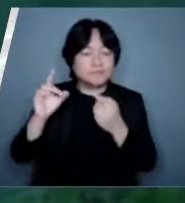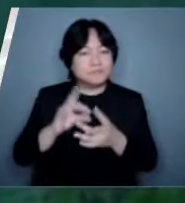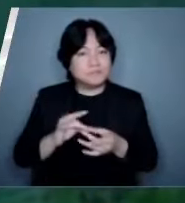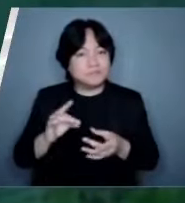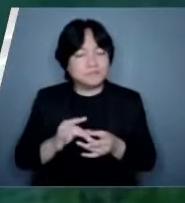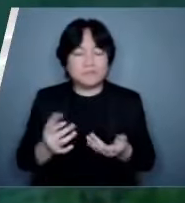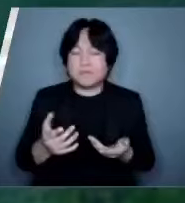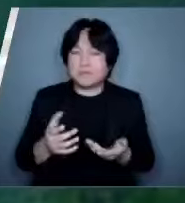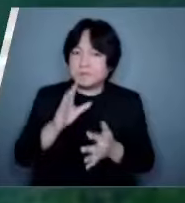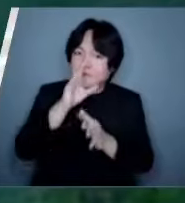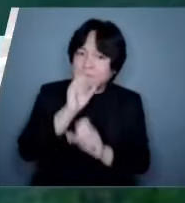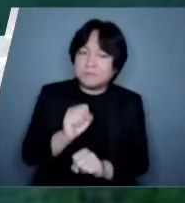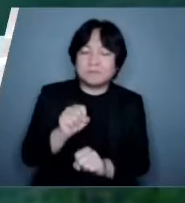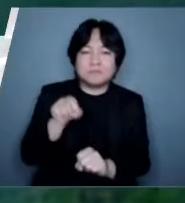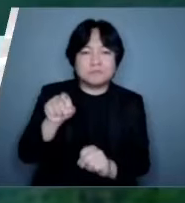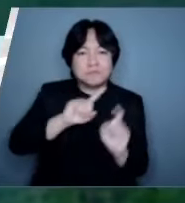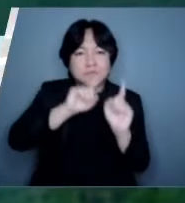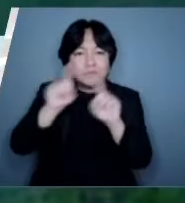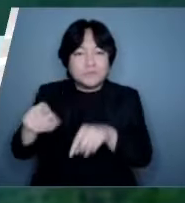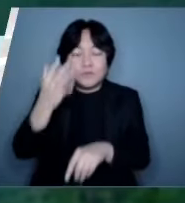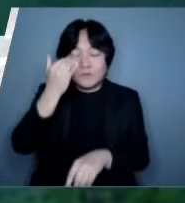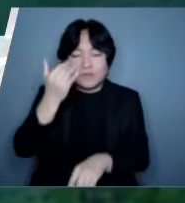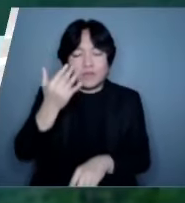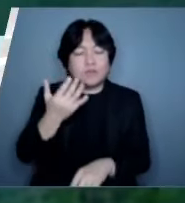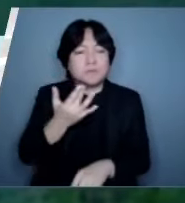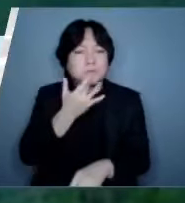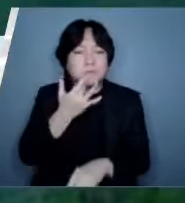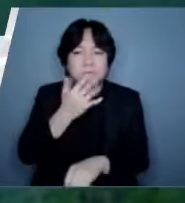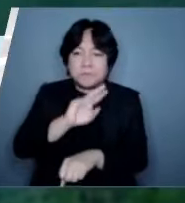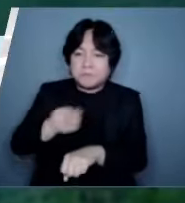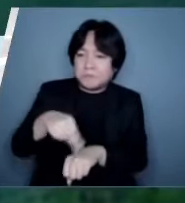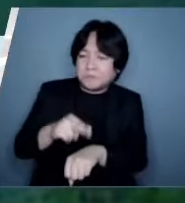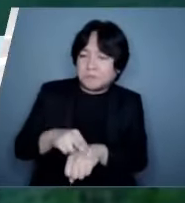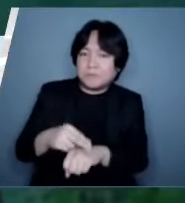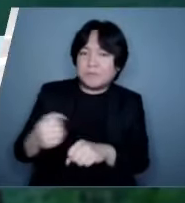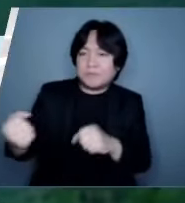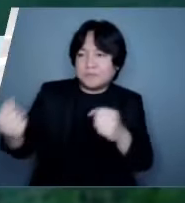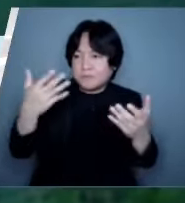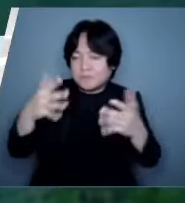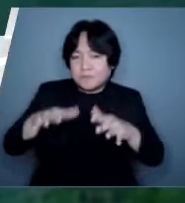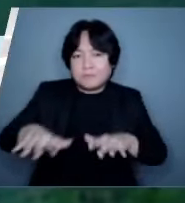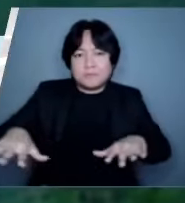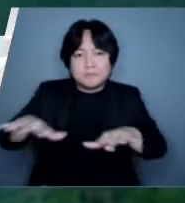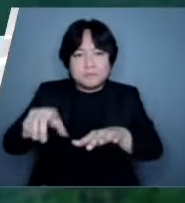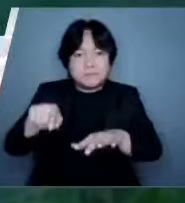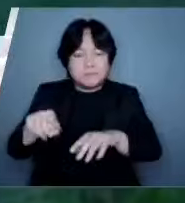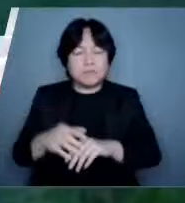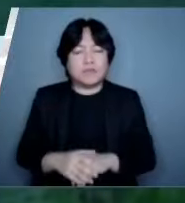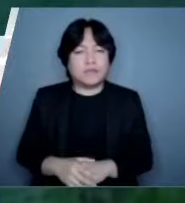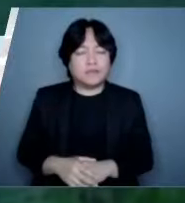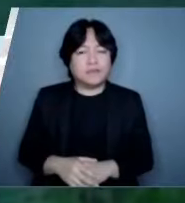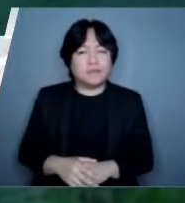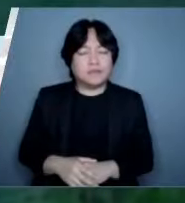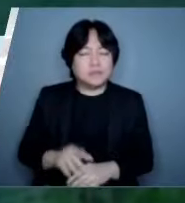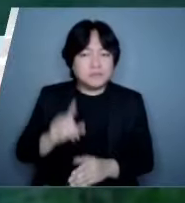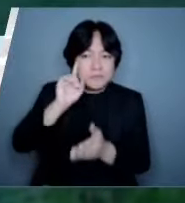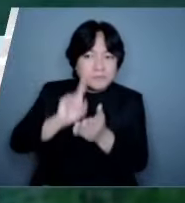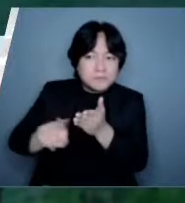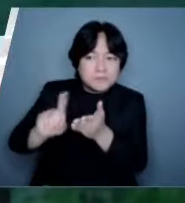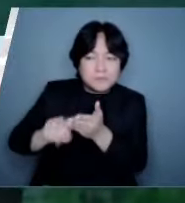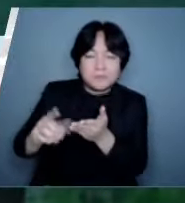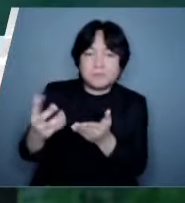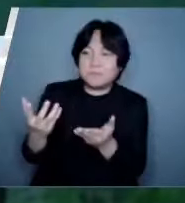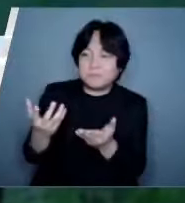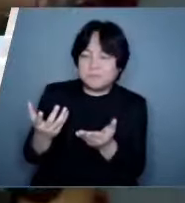eh nature lover Opo so nung chineck ko siya naging parang Humanap ako ng time para lang magkaroon ng ano